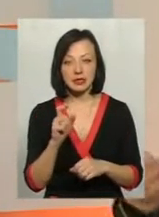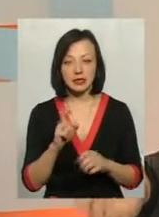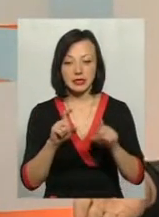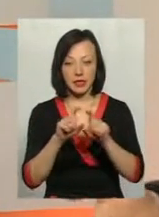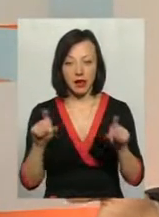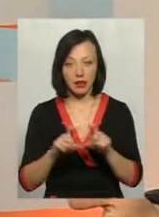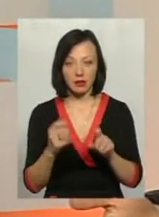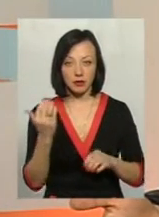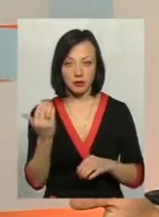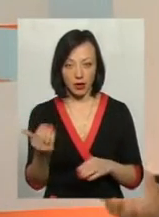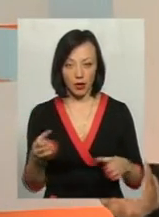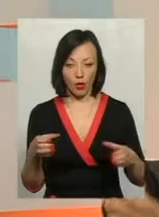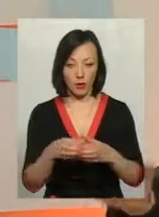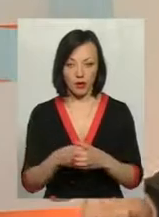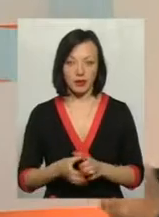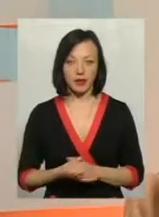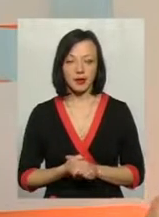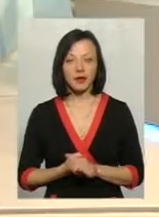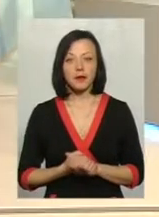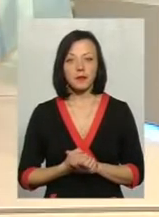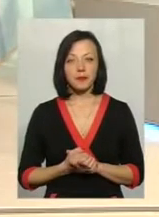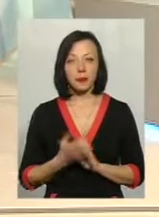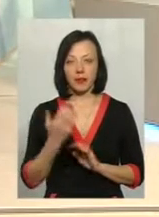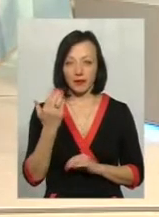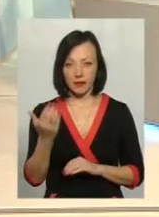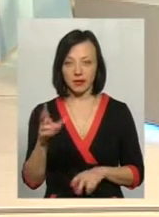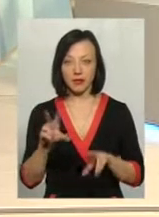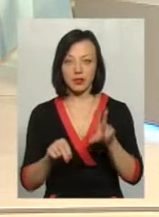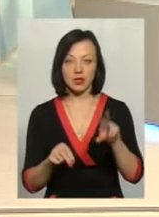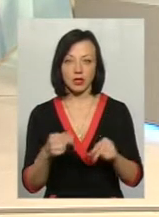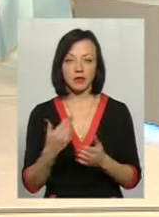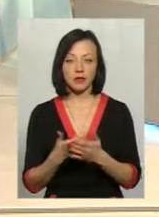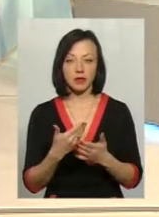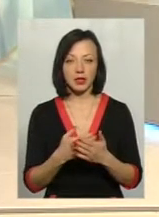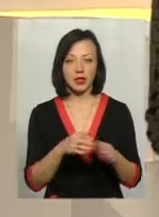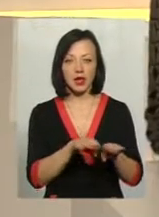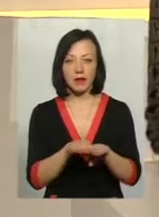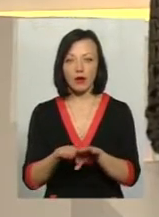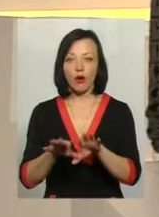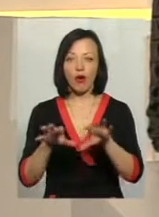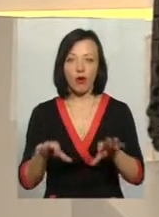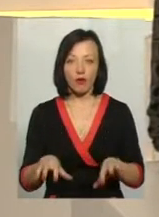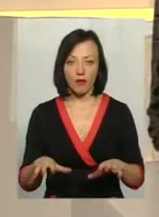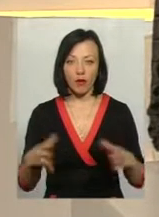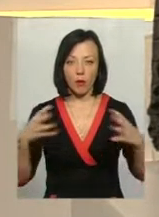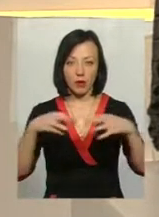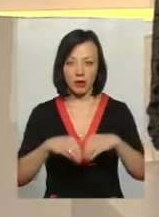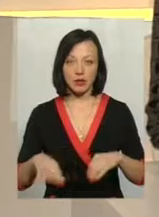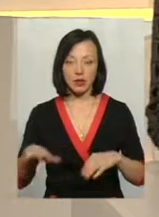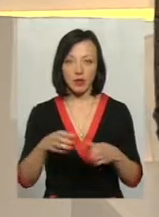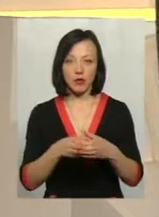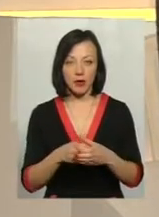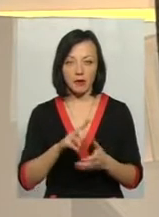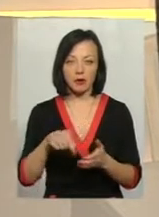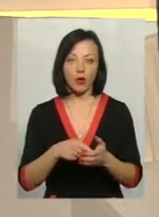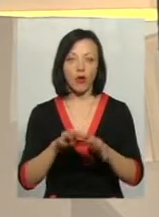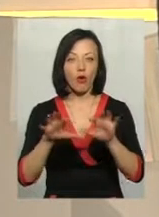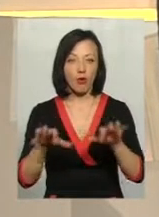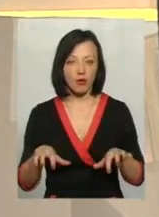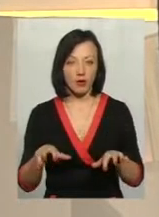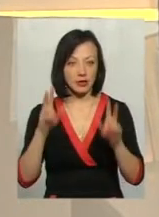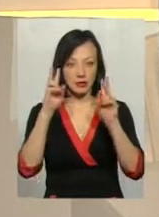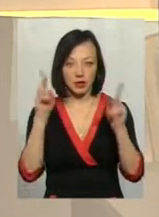які належать громаді. Тобто, ви вважаєте, що на рівні, скажімо, там голови об'єднаної тергромади, на рівні міського голови чиновник